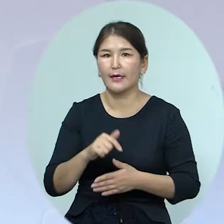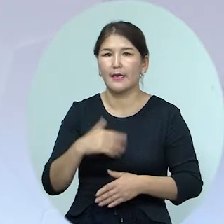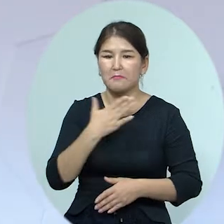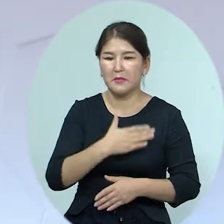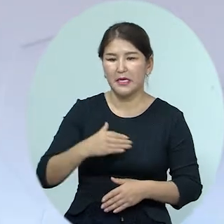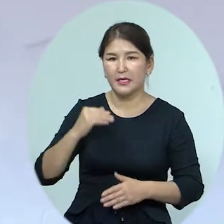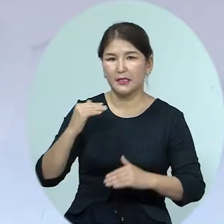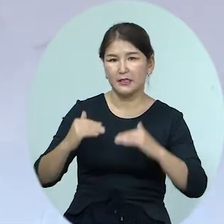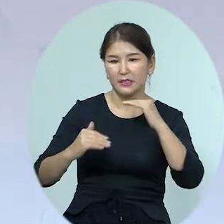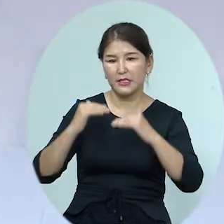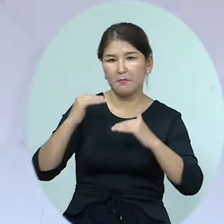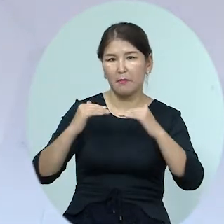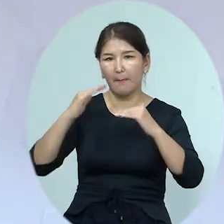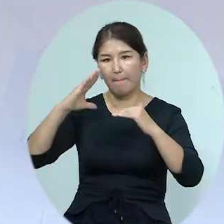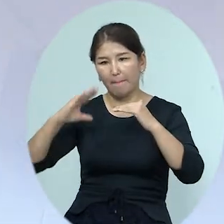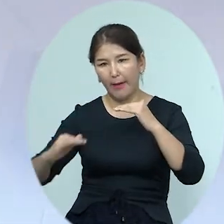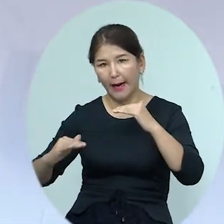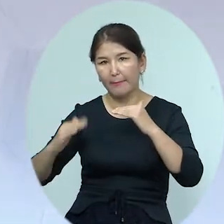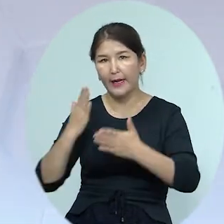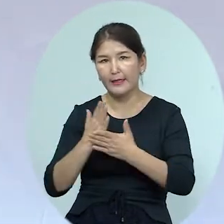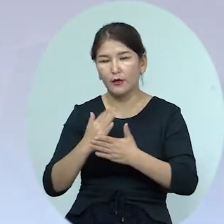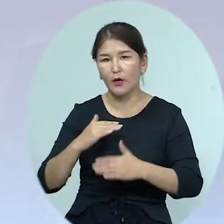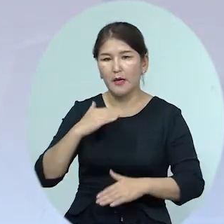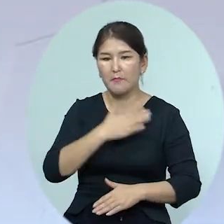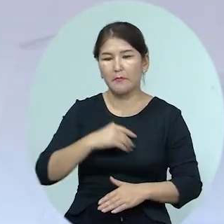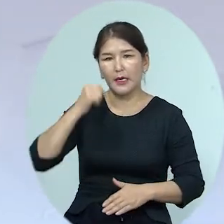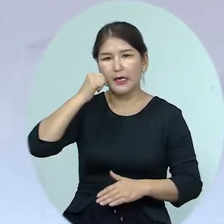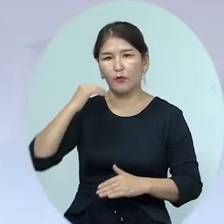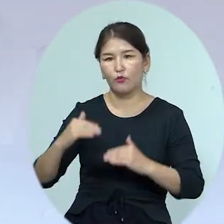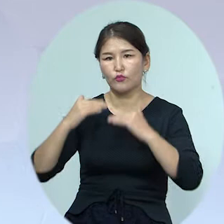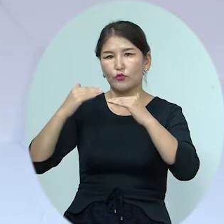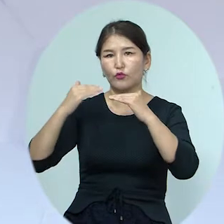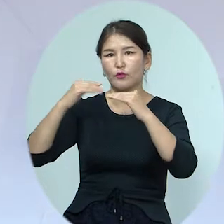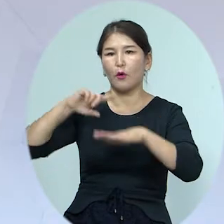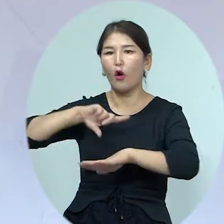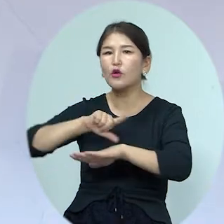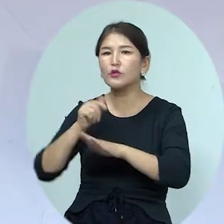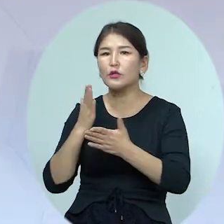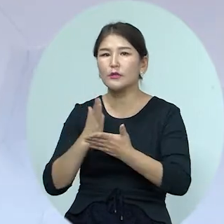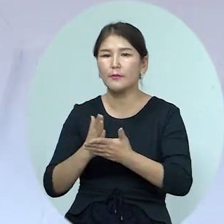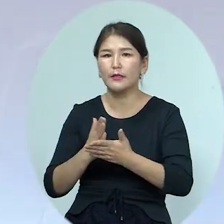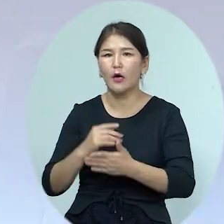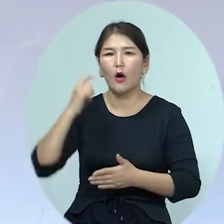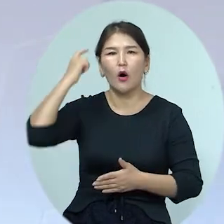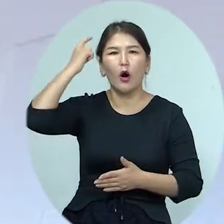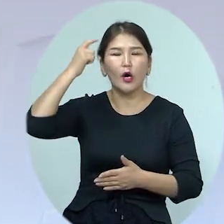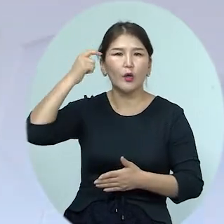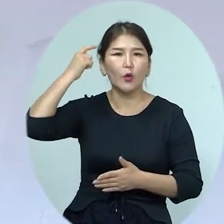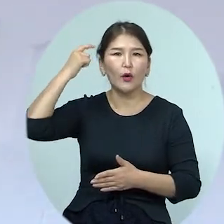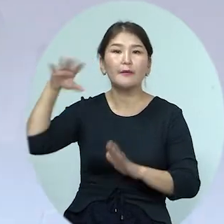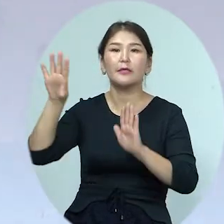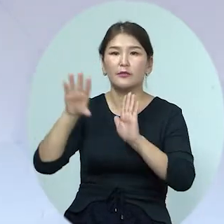Мөн өсөлт хөгжлийн үзүүлэлтүүдээр бас хоцрогдож байдаг. Оюун ухаан, сэтгхүүн хөгжлөөрөө бас хоцрогдож